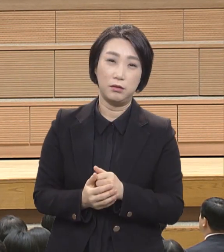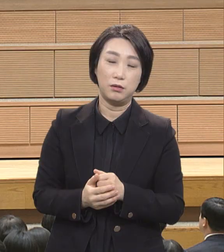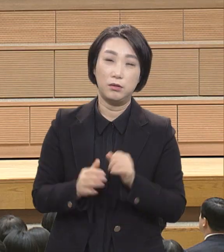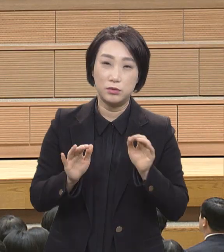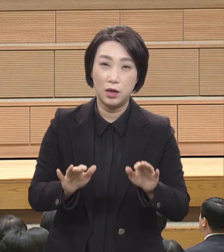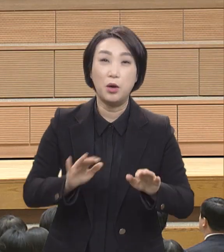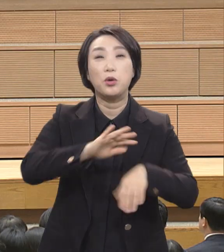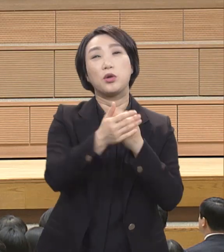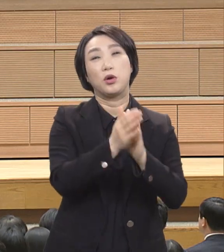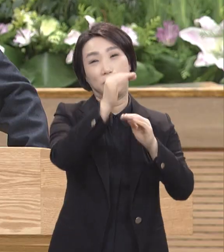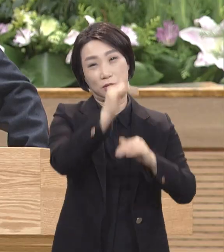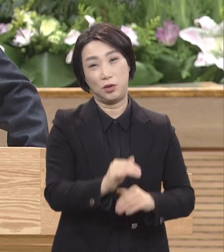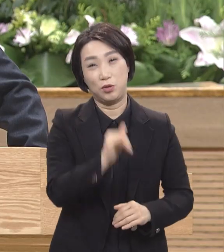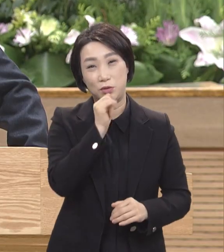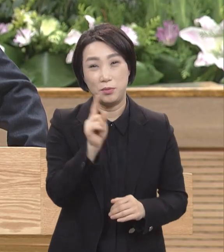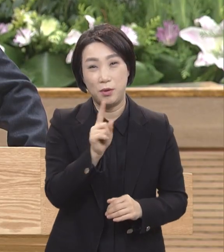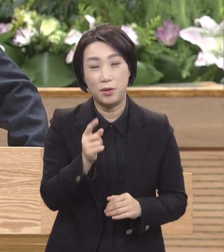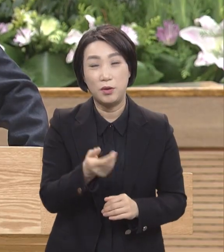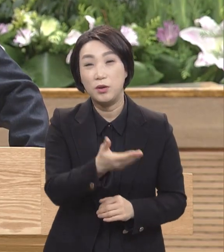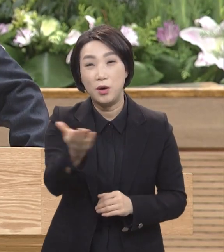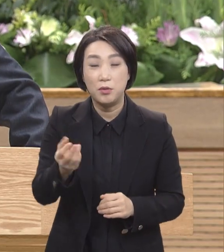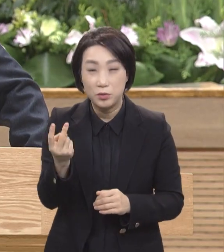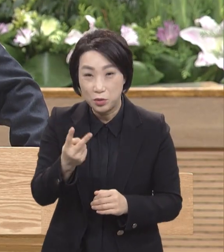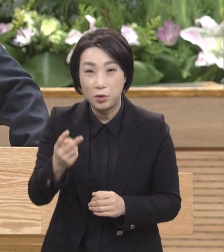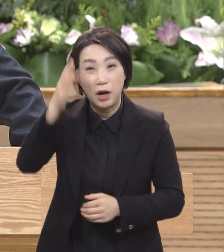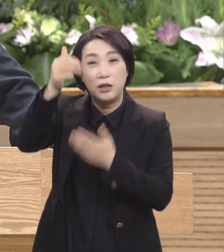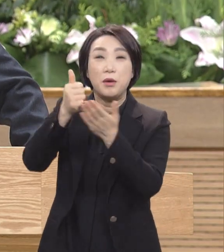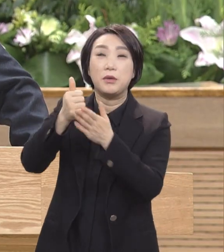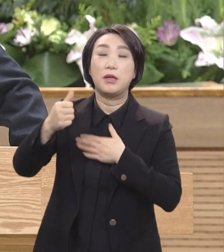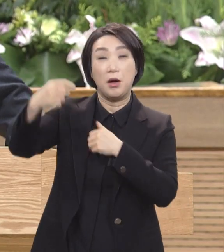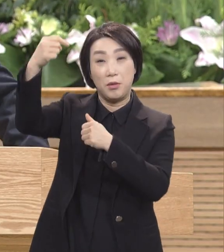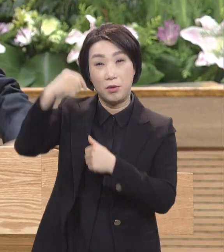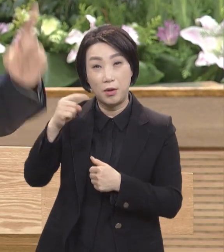본문에 뭐라고 그랬어? 또 그가 내게 말하기를,